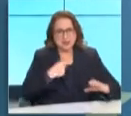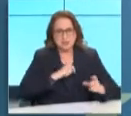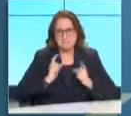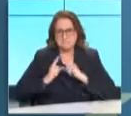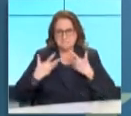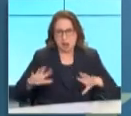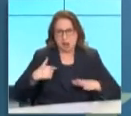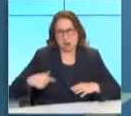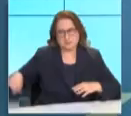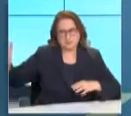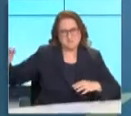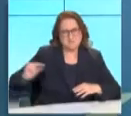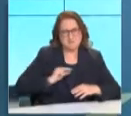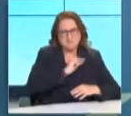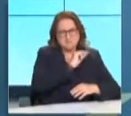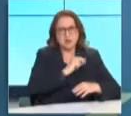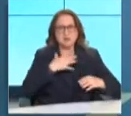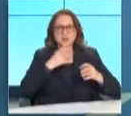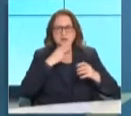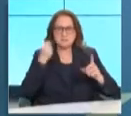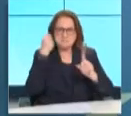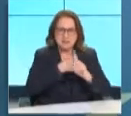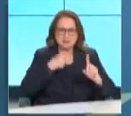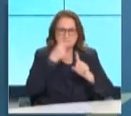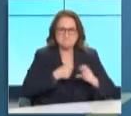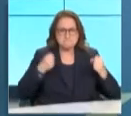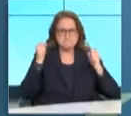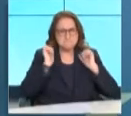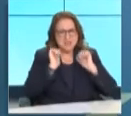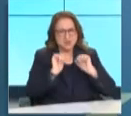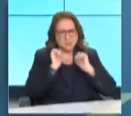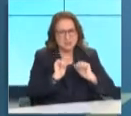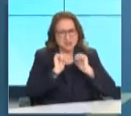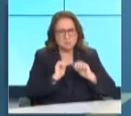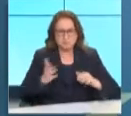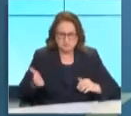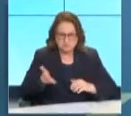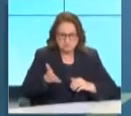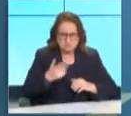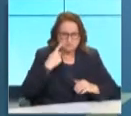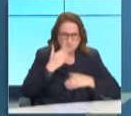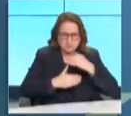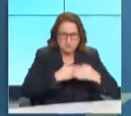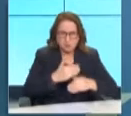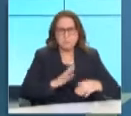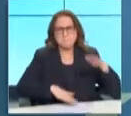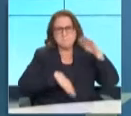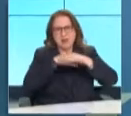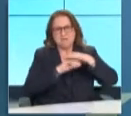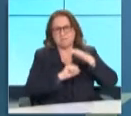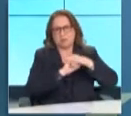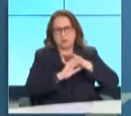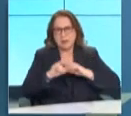αγορά ανάμεσα στις άλλες επιλογές που καλούμε την Κομισιόν να εξετάσει προκειμένου να συμπιέσουμε τις τιμές. Πρόσθεσε ότι